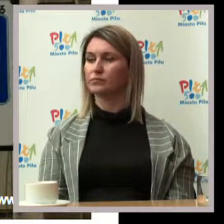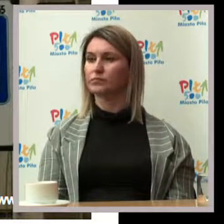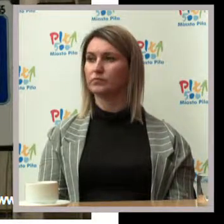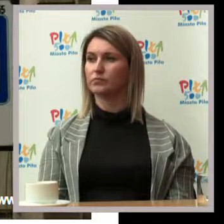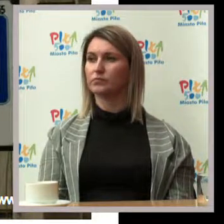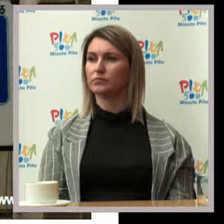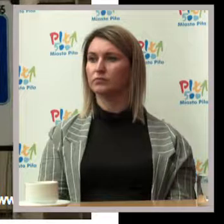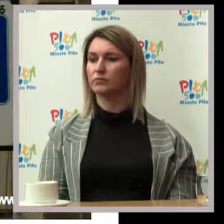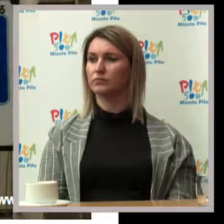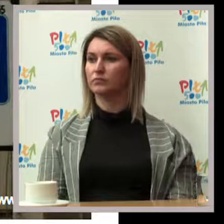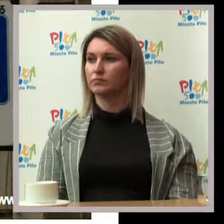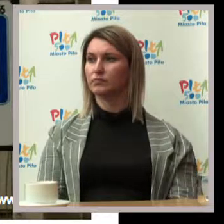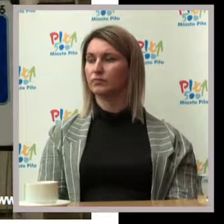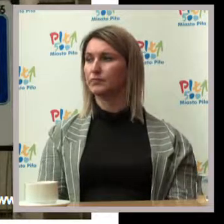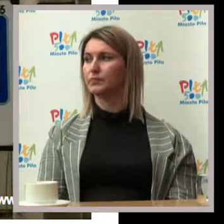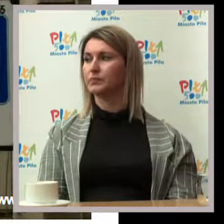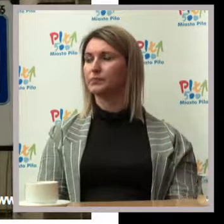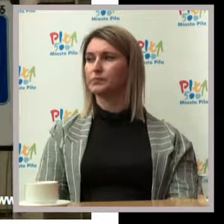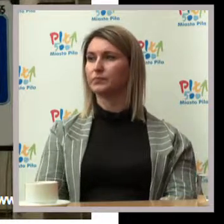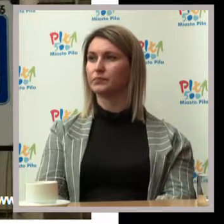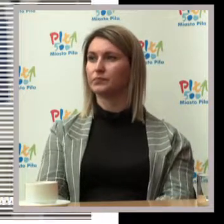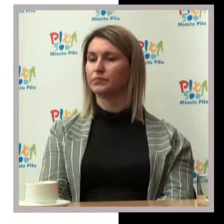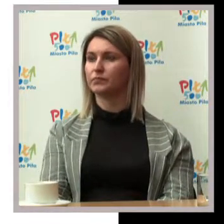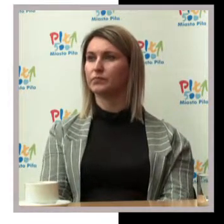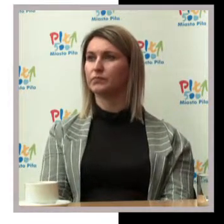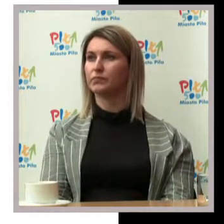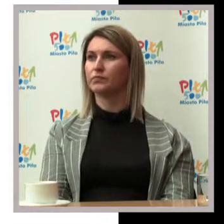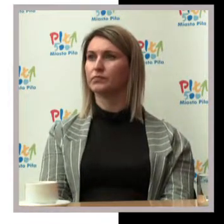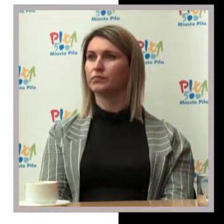również wywiązania się z planu niskoemisyjności.